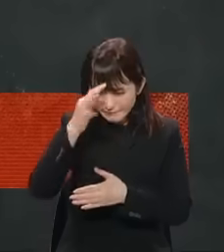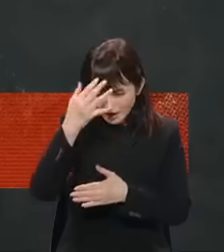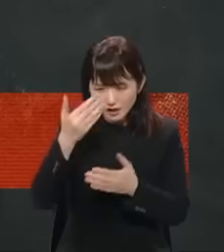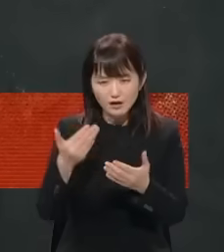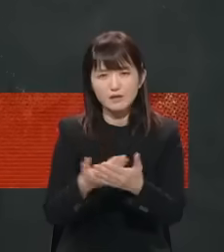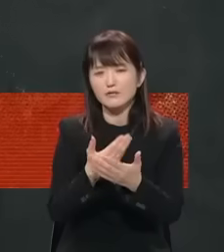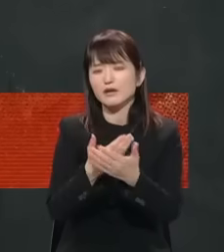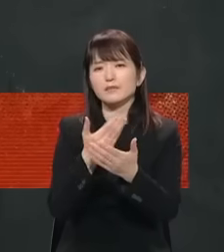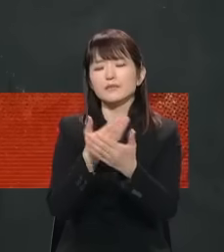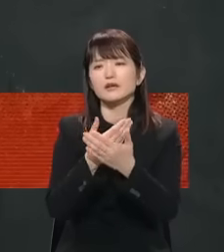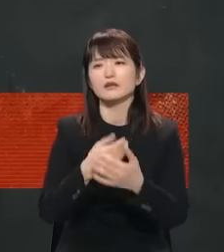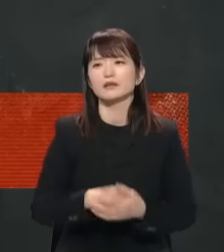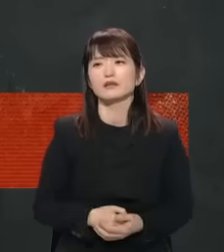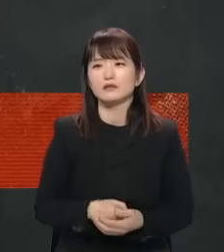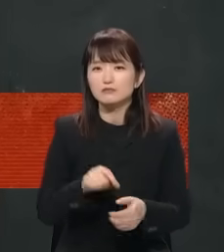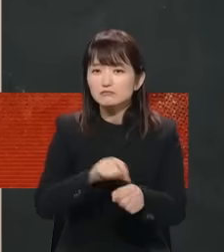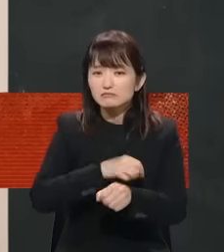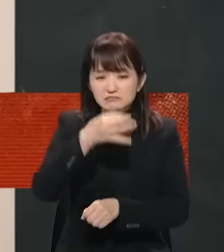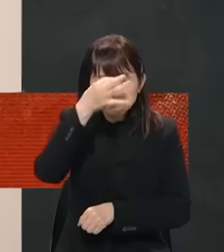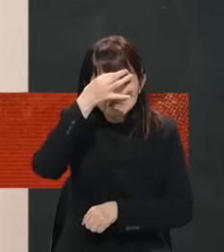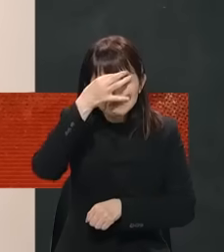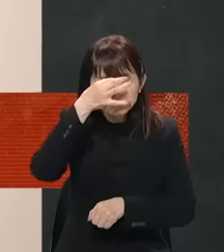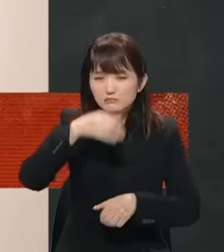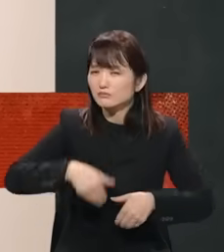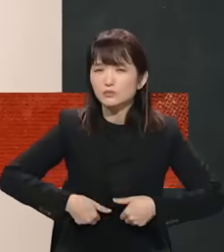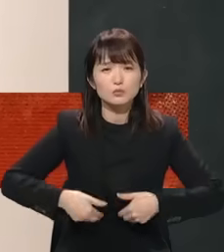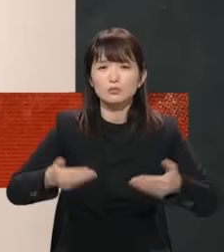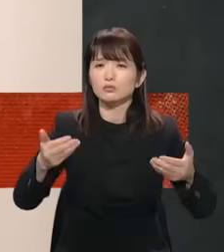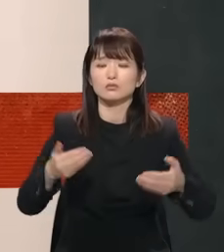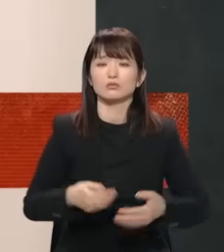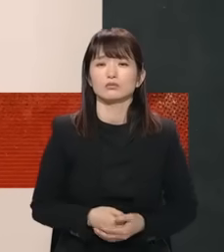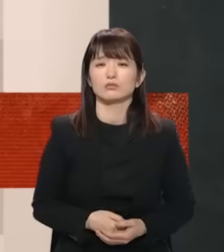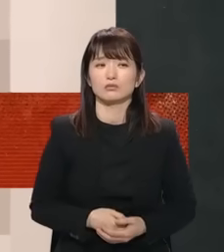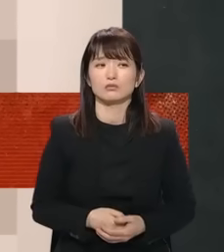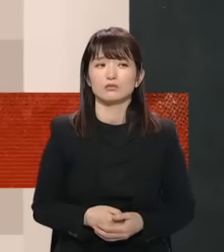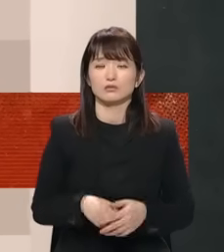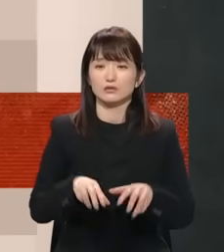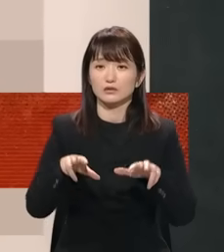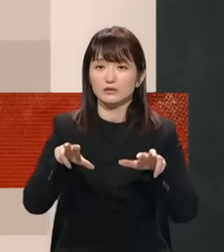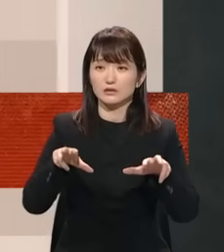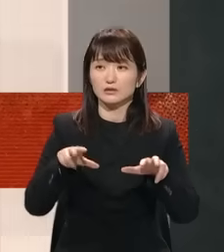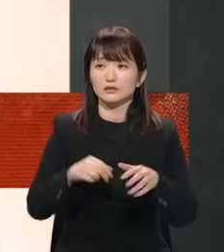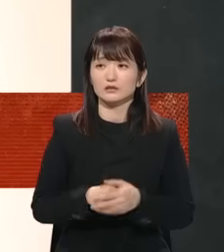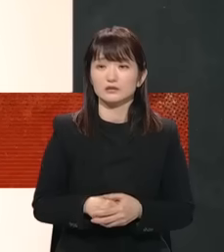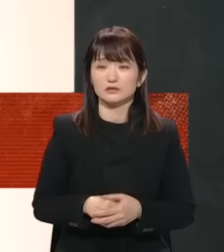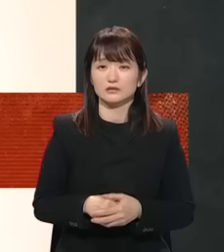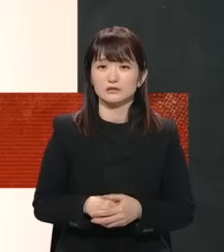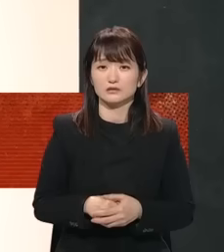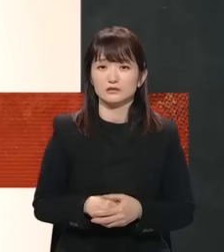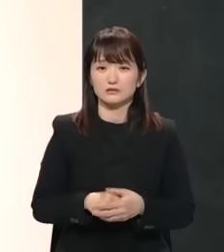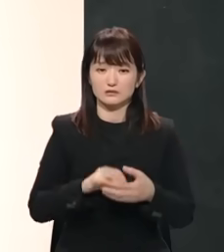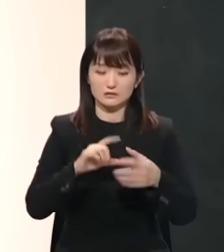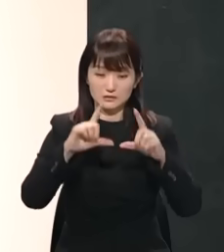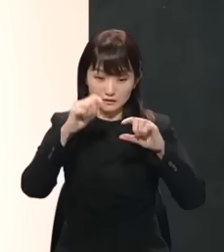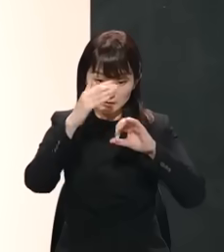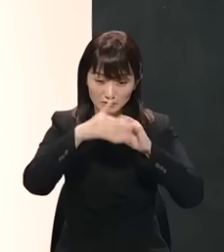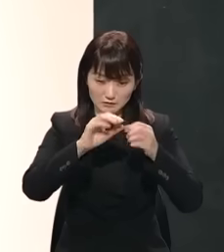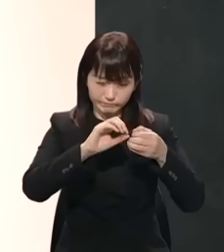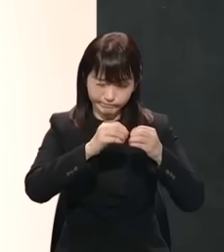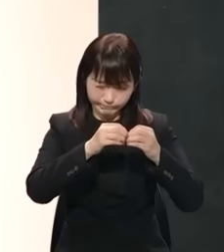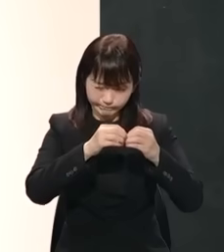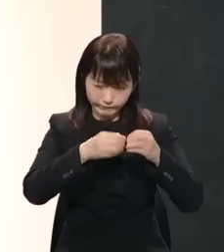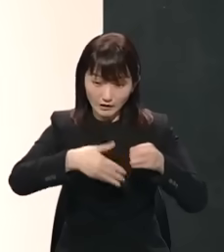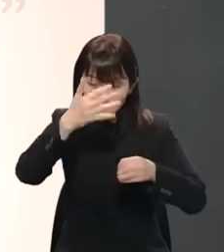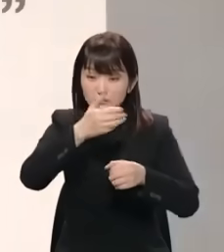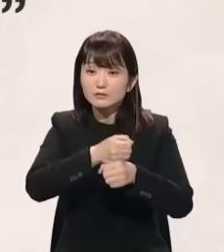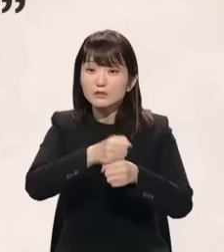발달해서 저걸 특별한 기술이 필요한게 아니거든요 그래서 지금은 저 저 디 페이크로 저런 사진이나 영상을 만드는 거